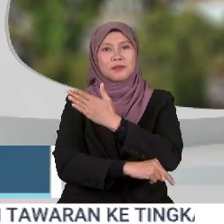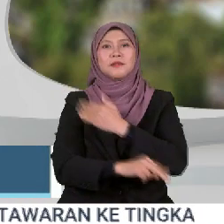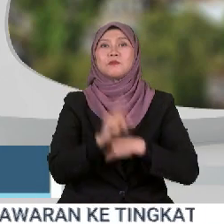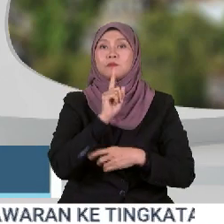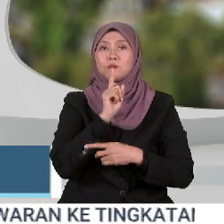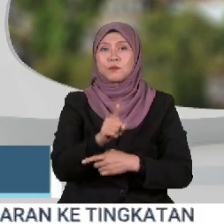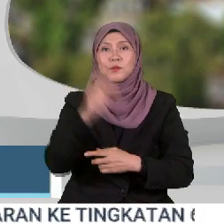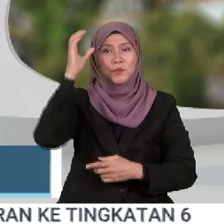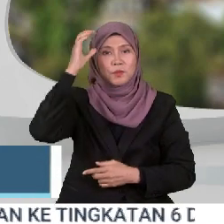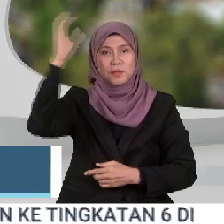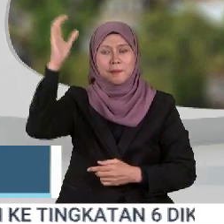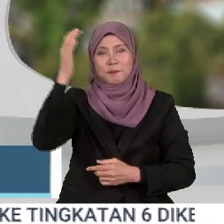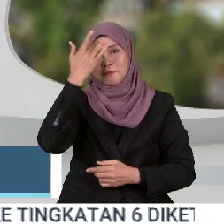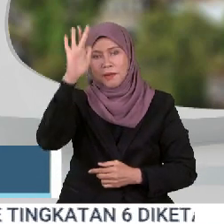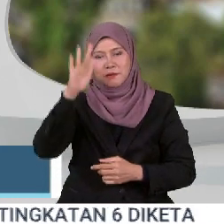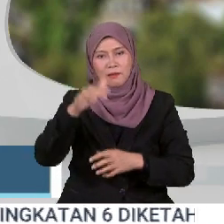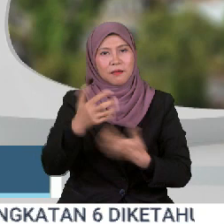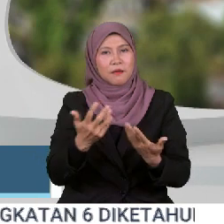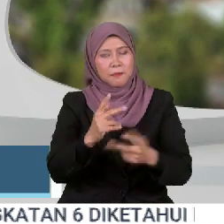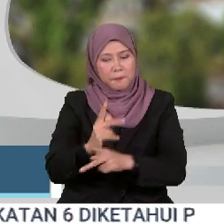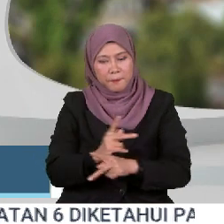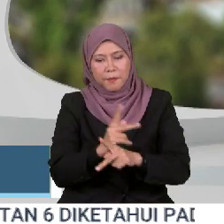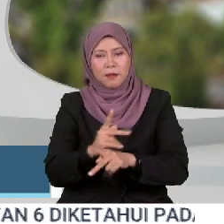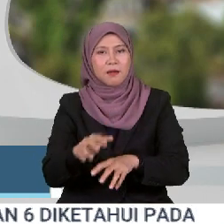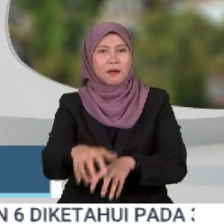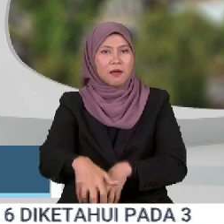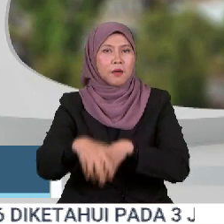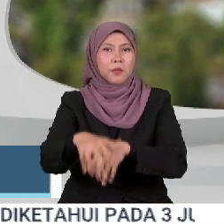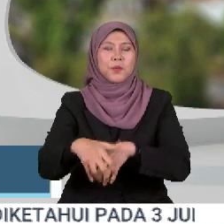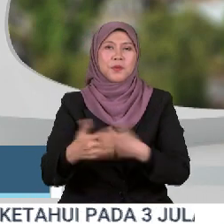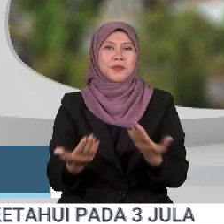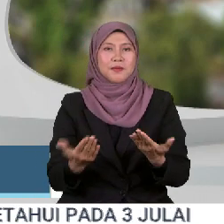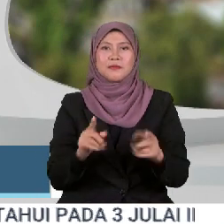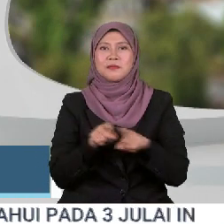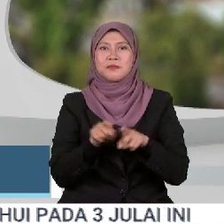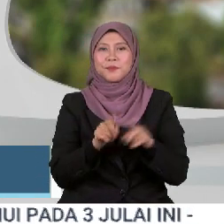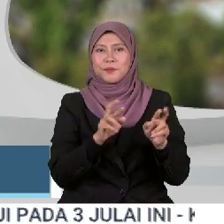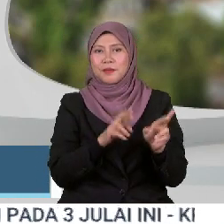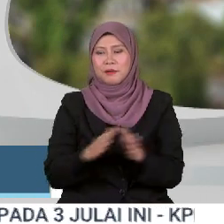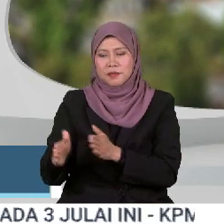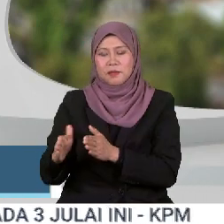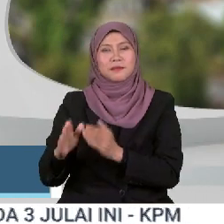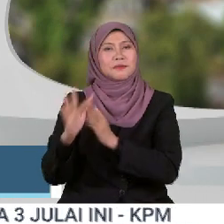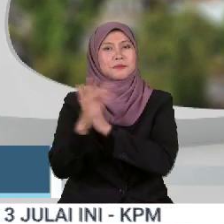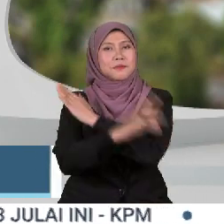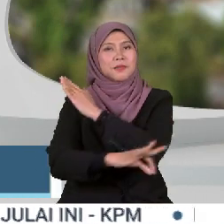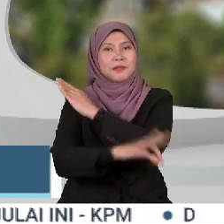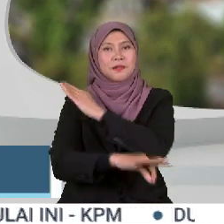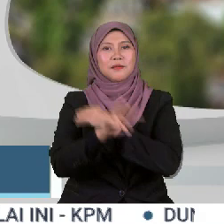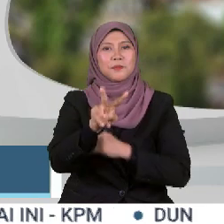imperialisasikan konsep smart Agro untuk membangun sebuah Cluster agropolis seperti dalam rancangan struktur Negeri 9